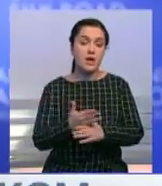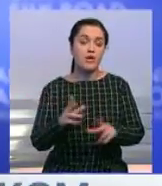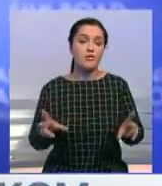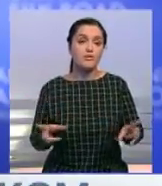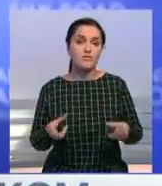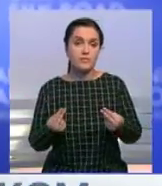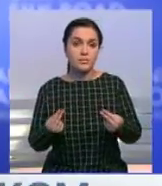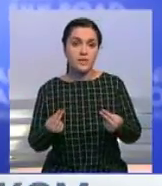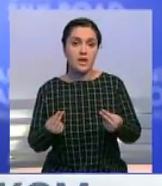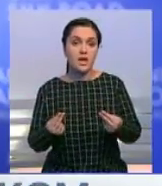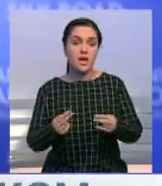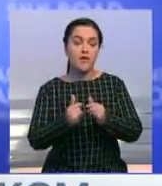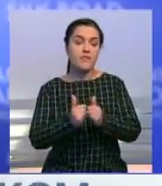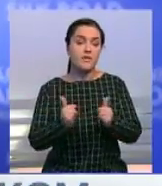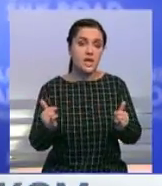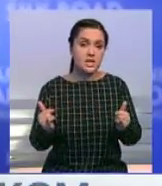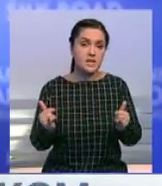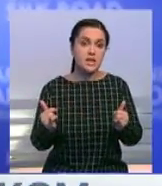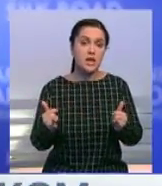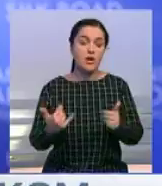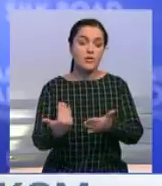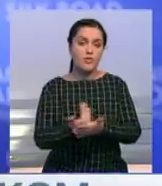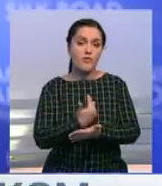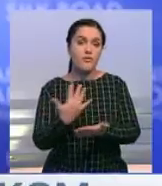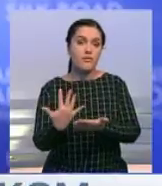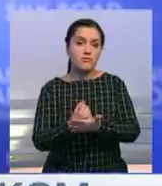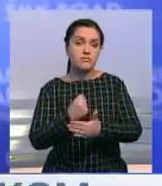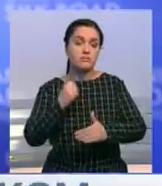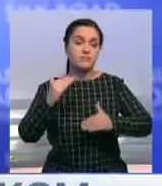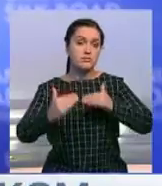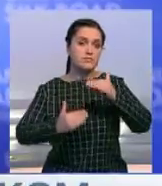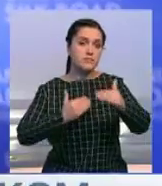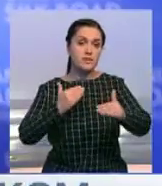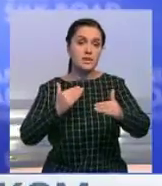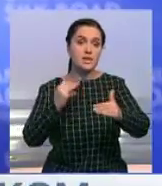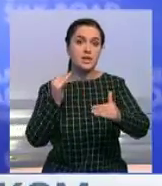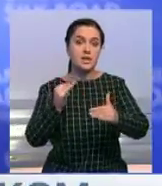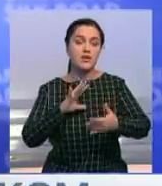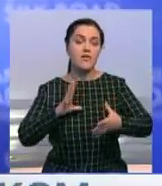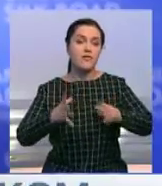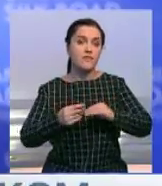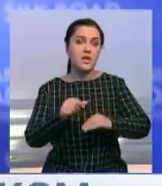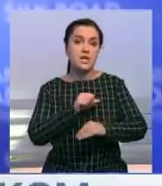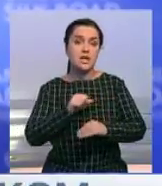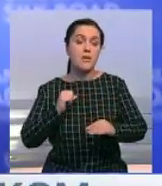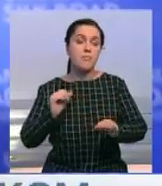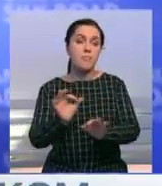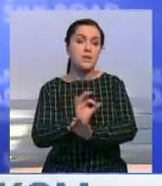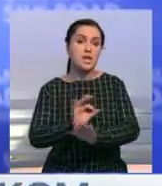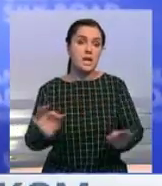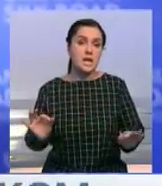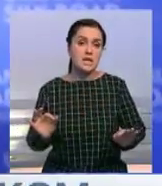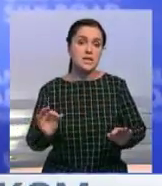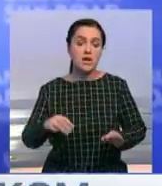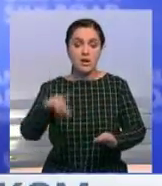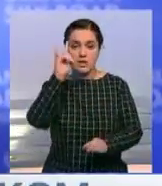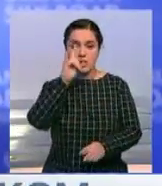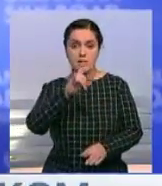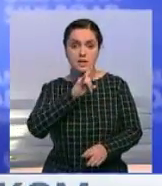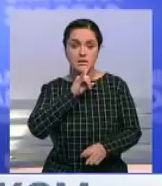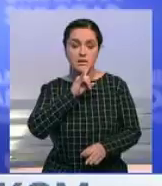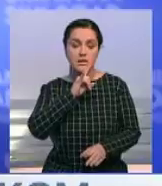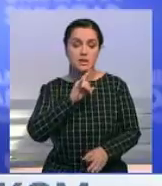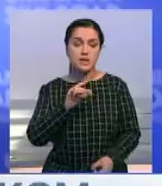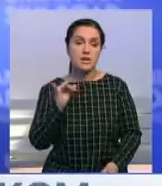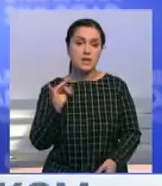успехов в развитии, новых достижений – и всего самого-самого прекрасного Казахстану.